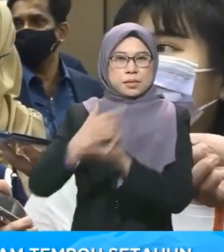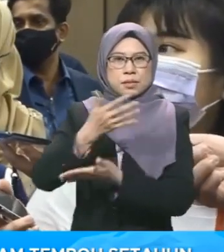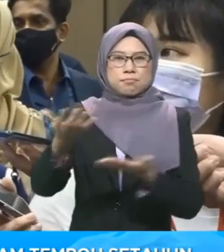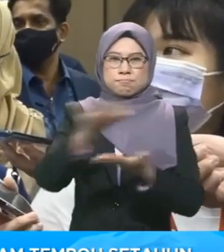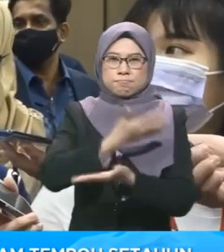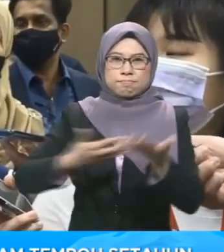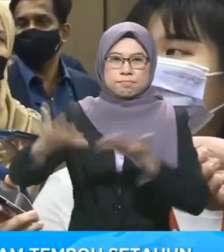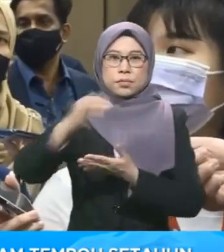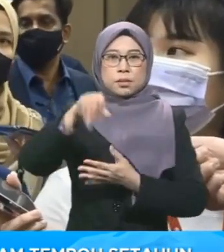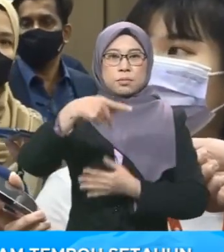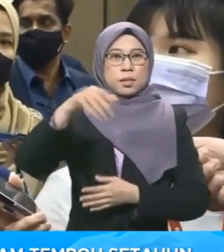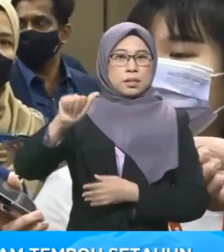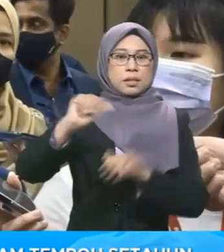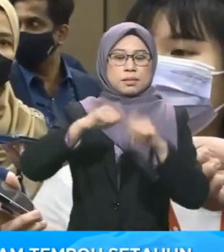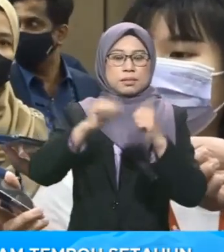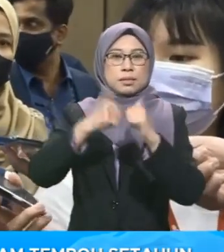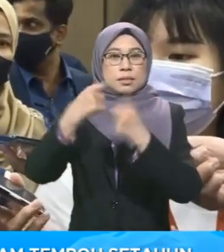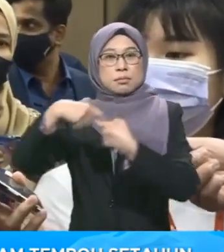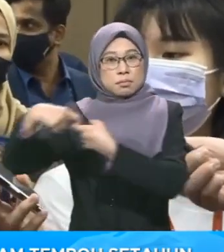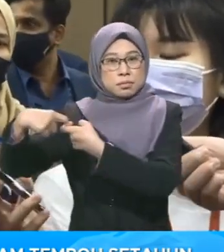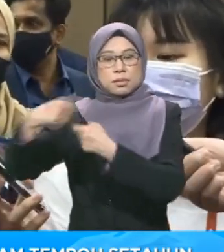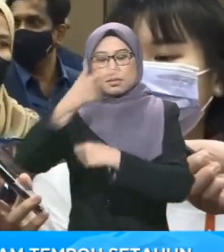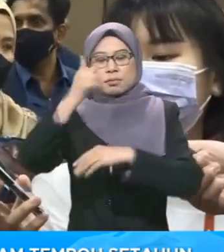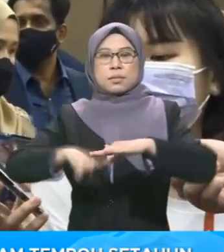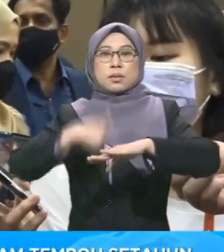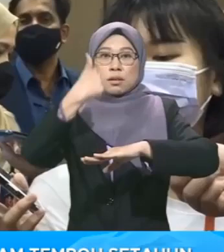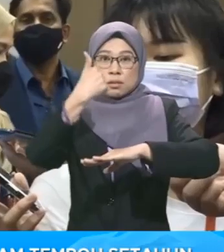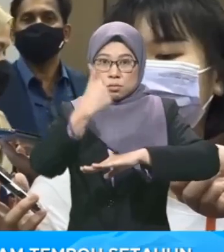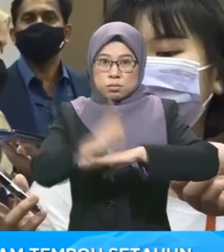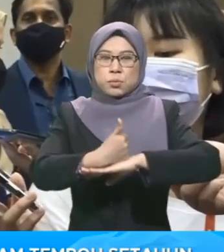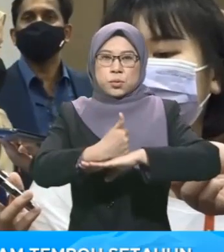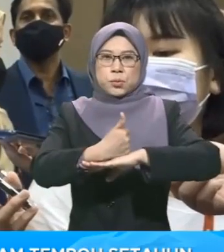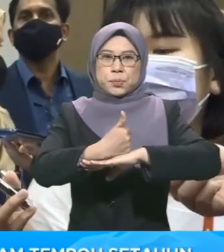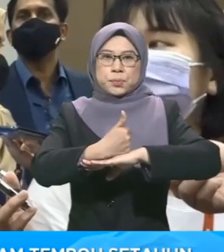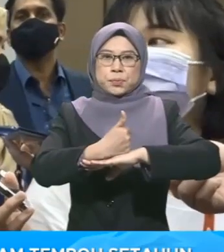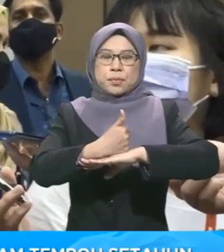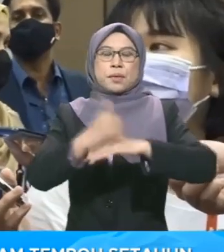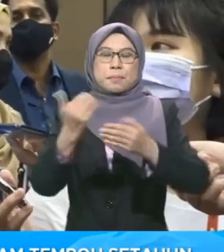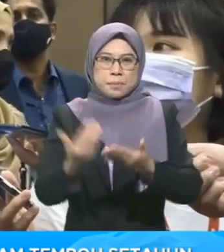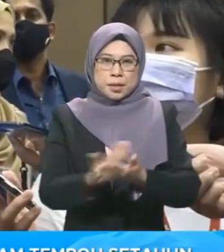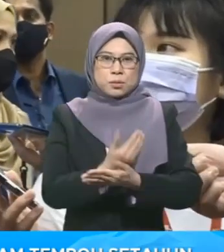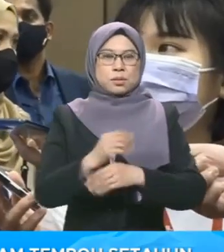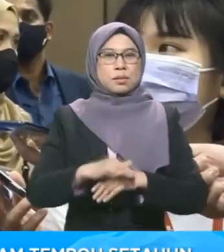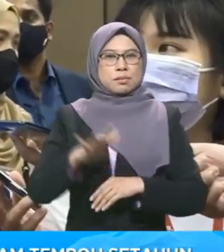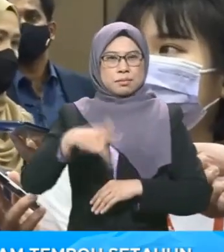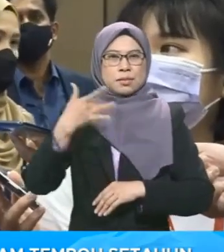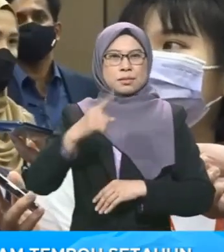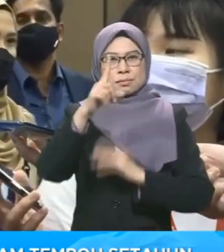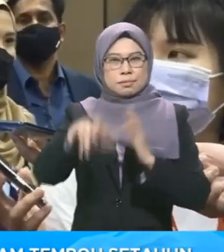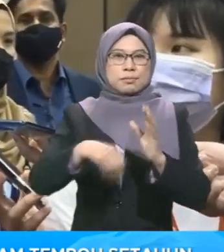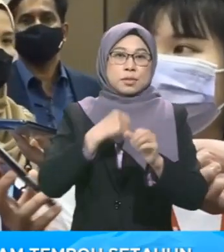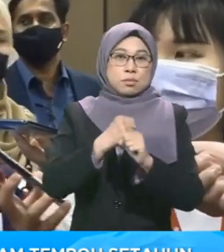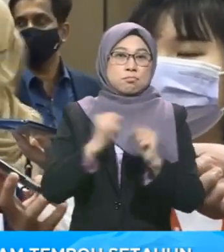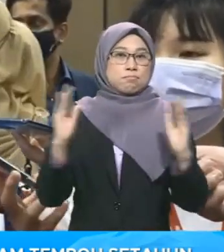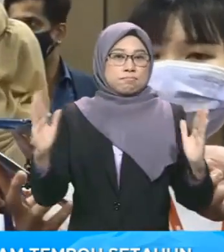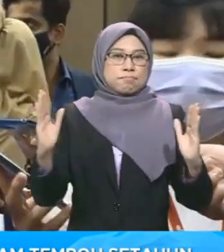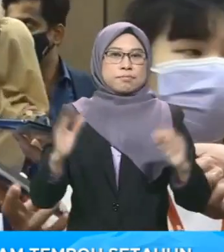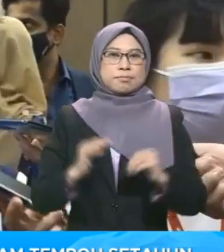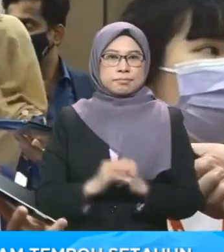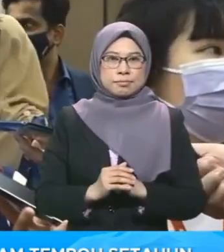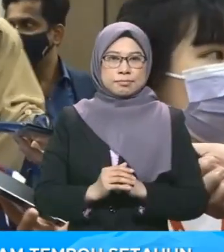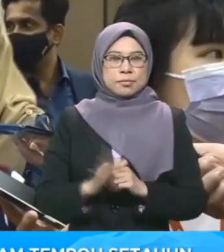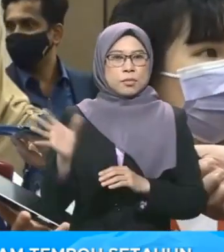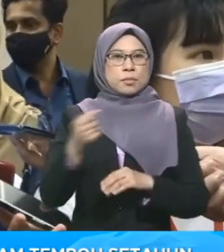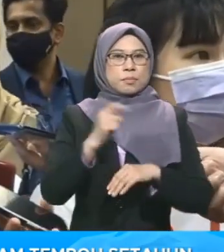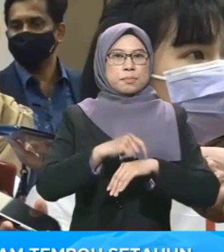Jefri dan juga Ajeng sebab kita tumbuhkan 1 Bendo yang abadi usai yachiru mungkin dalam setahun ke dewasa